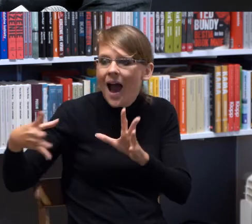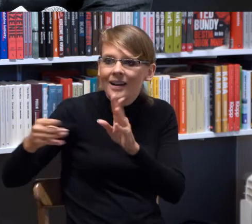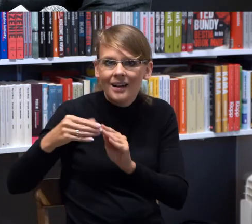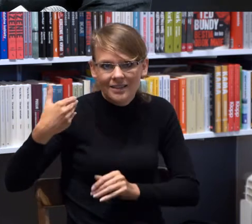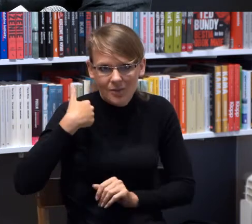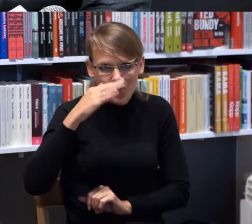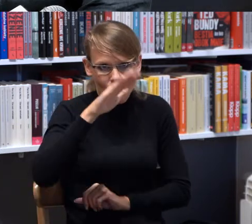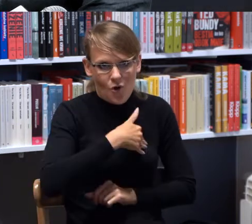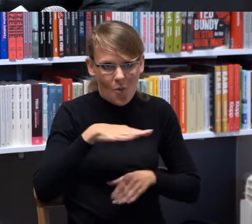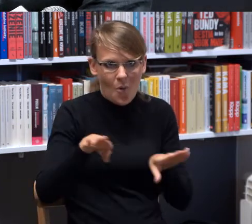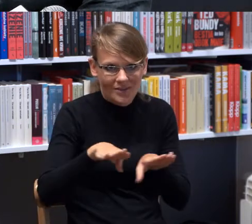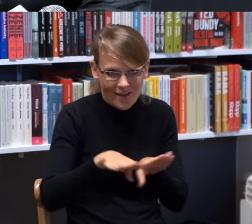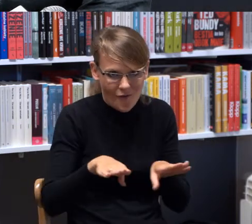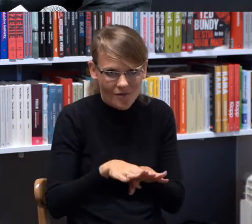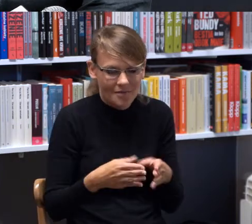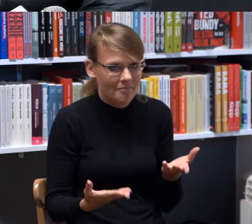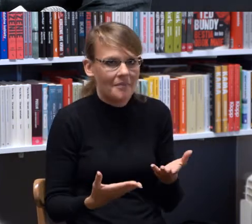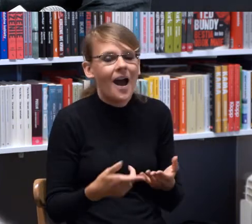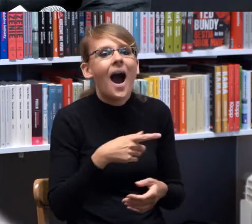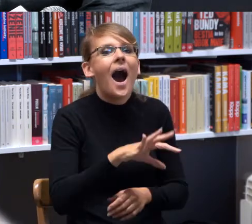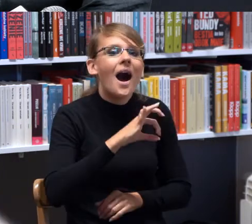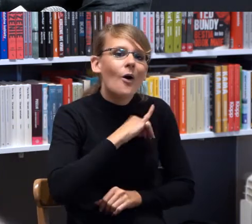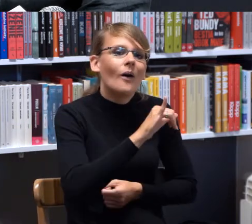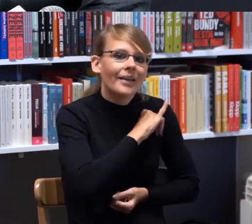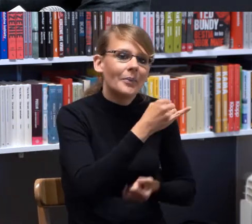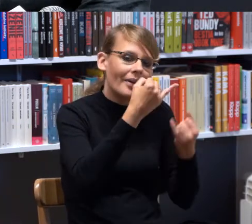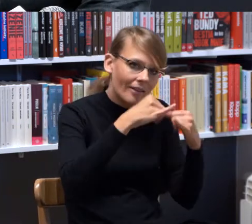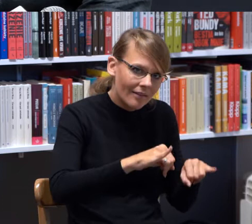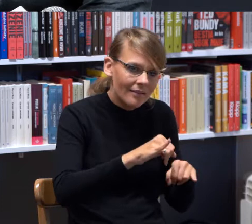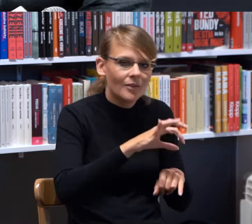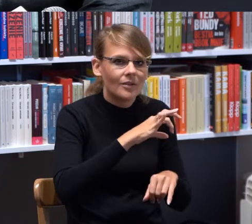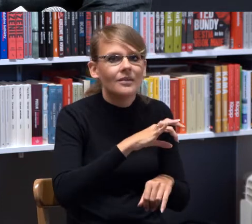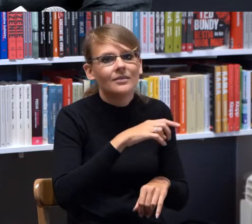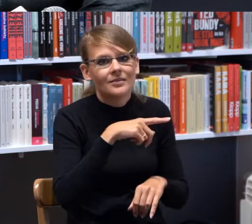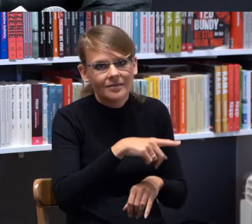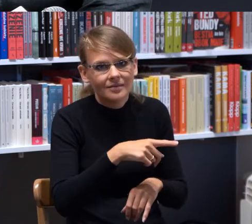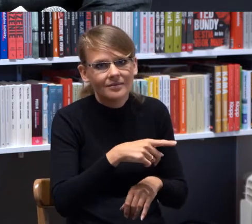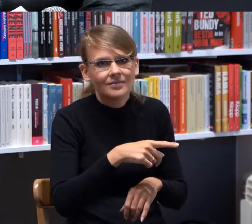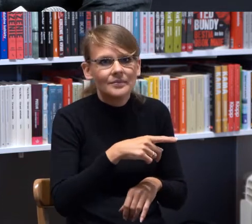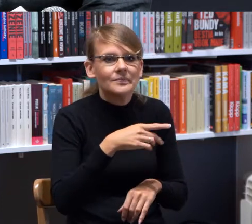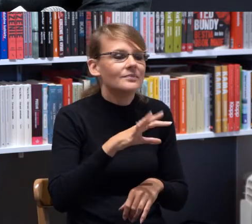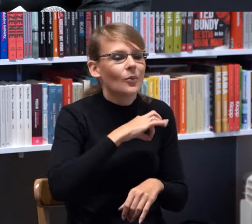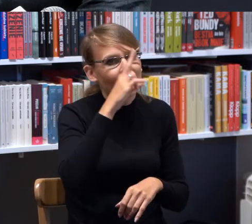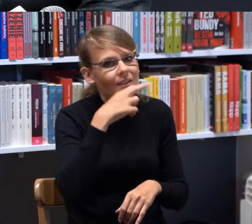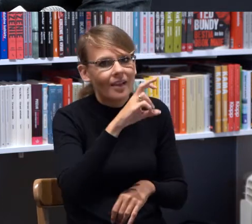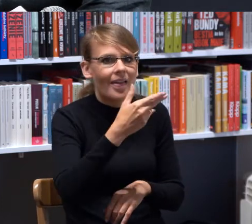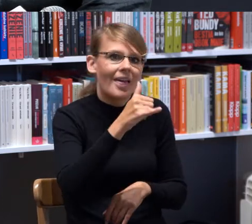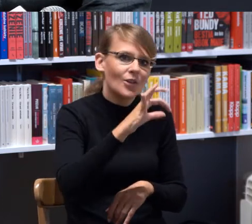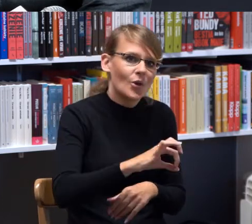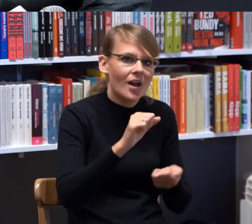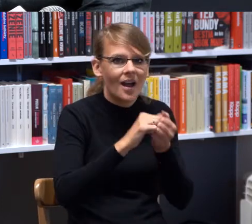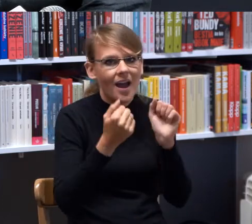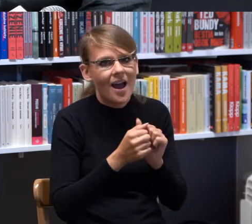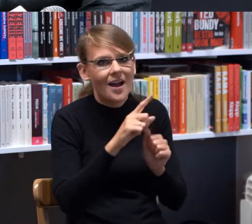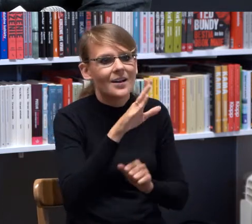podstawówki. Albo no, mój to się nazywa inaczej, bo też za tym mój to tam Henio, albo